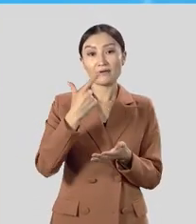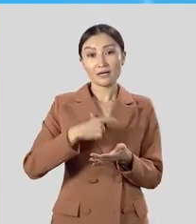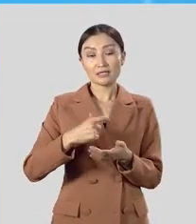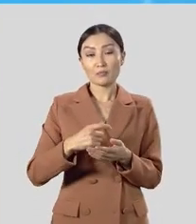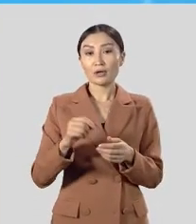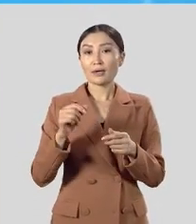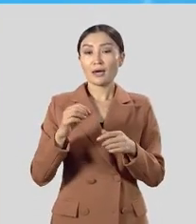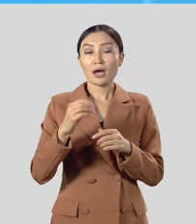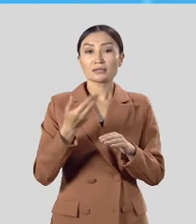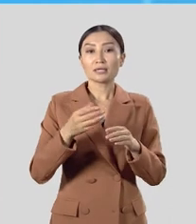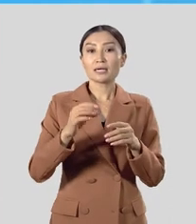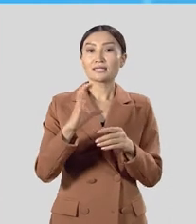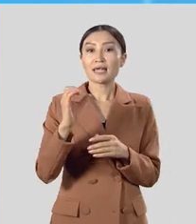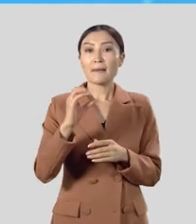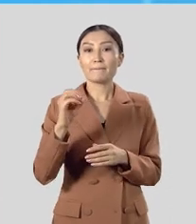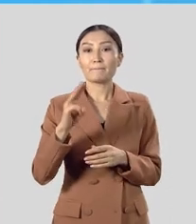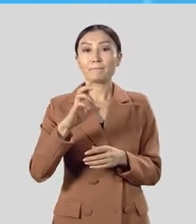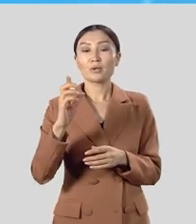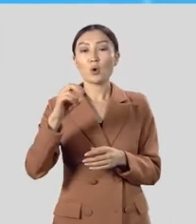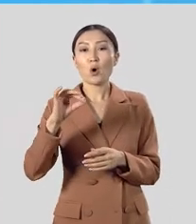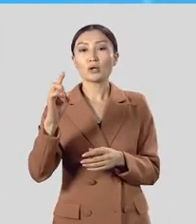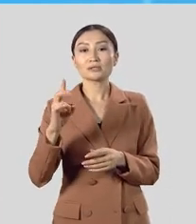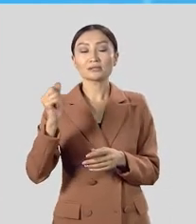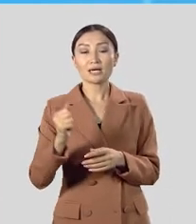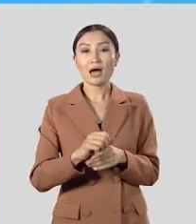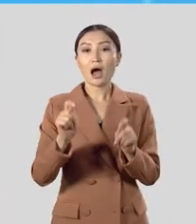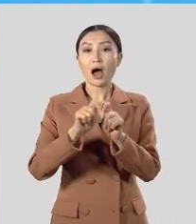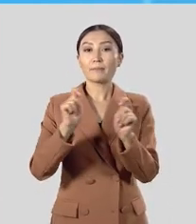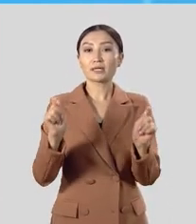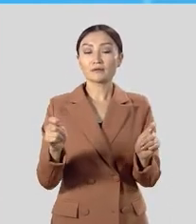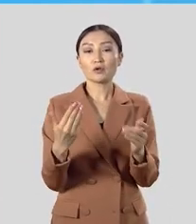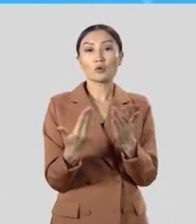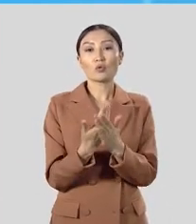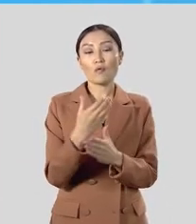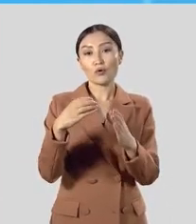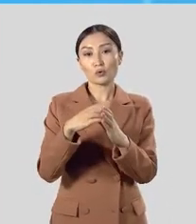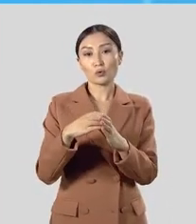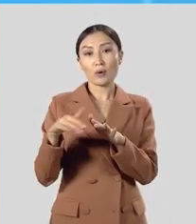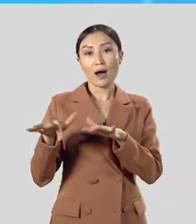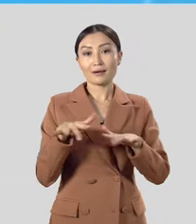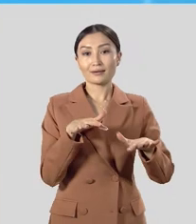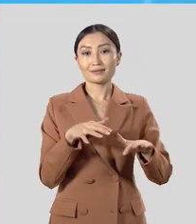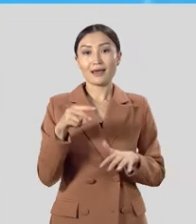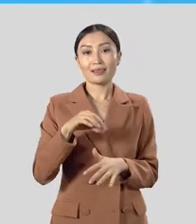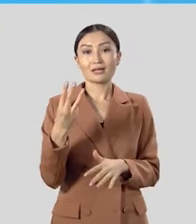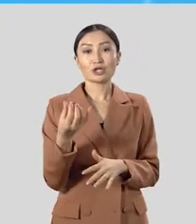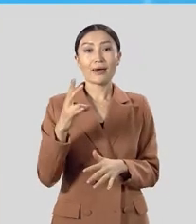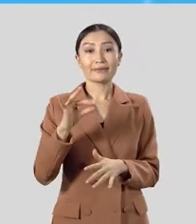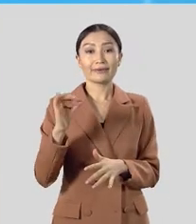собой крайнюю степень симбиоза, приведшую к образованию новой группы организмов –